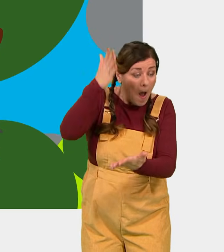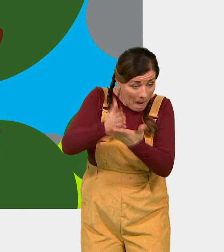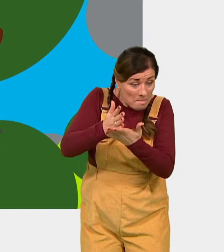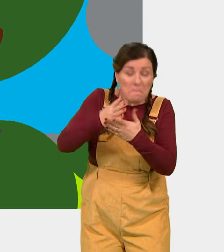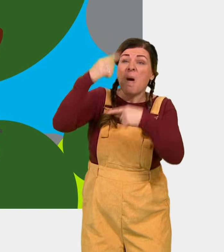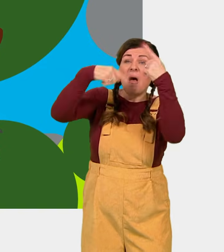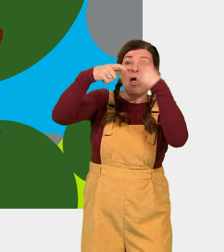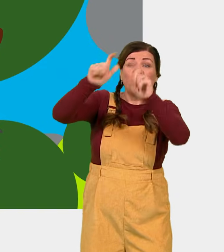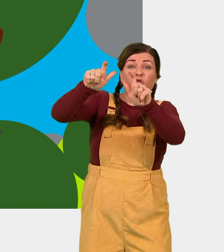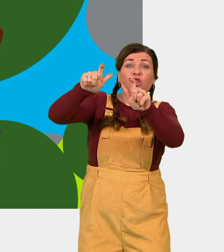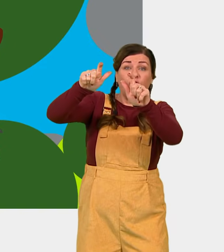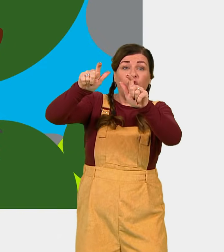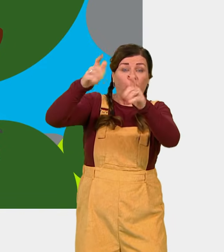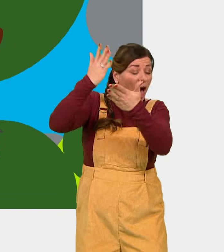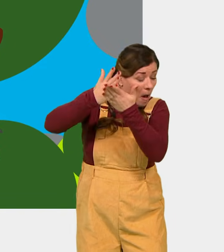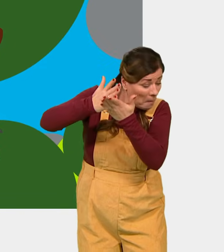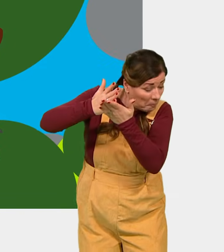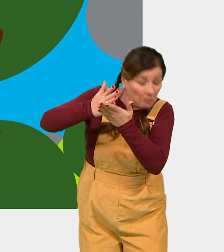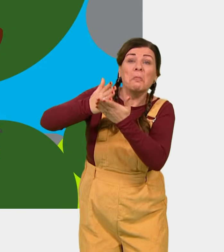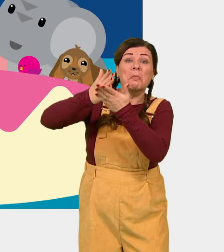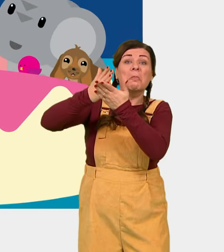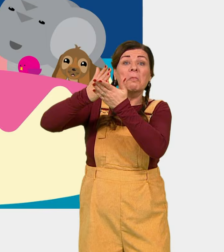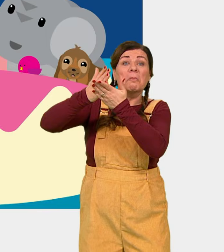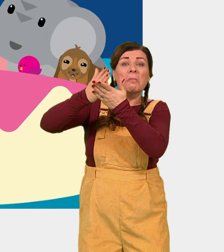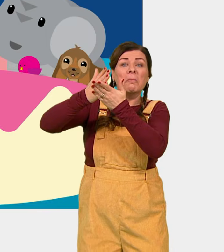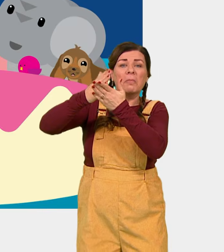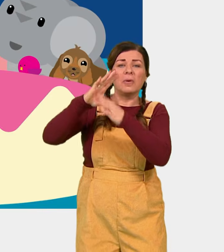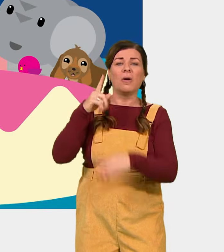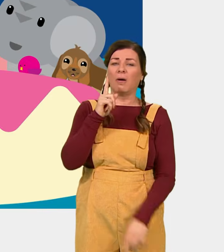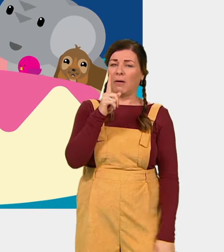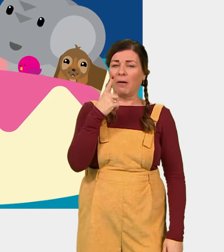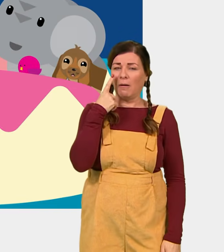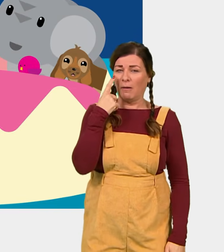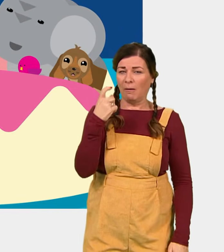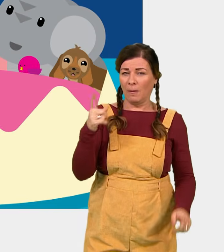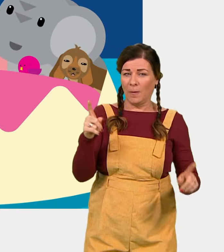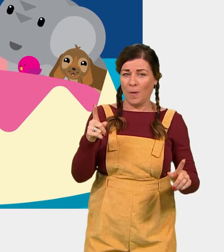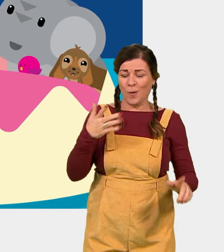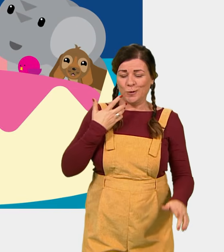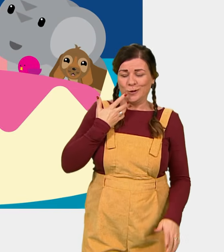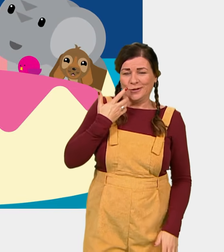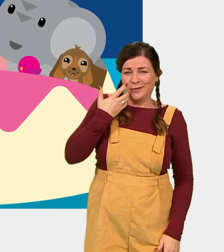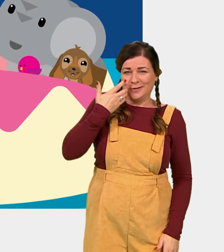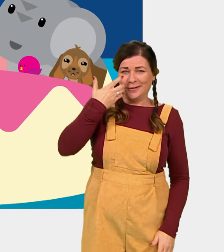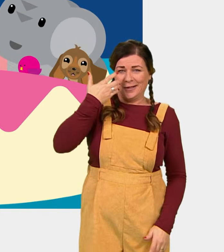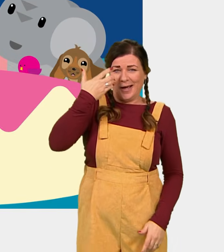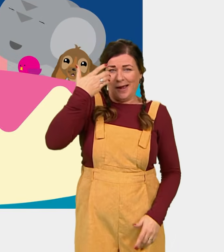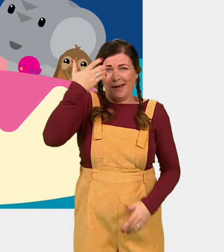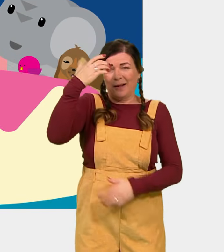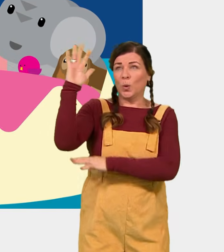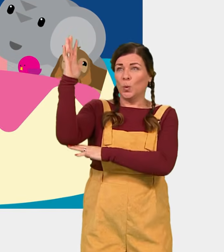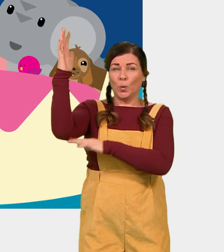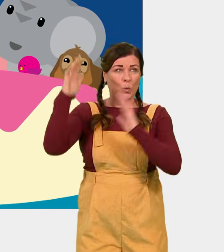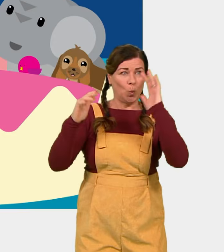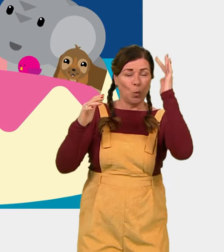y gangen, gwaeddodd i lawr at y criw. Yn ofalus iawn, mi wnaeth jangl ymestyn